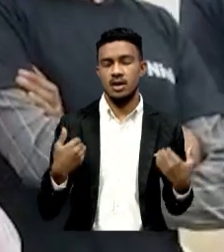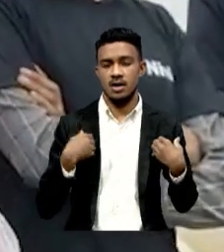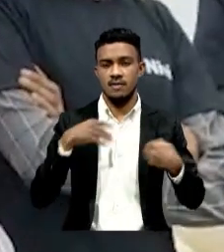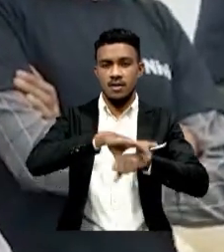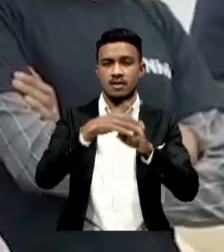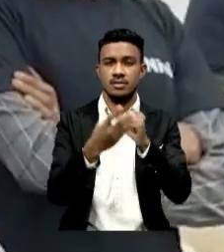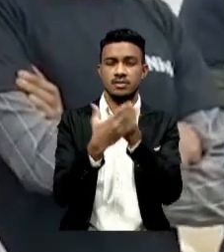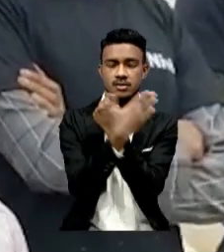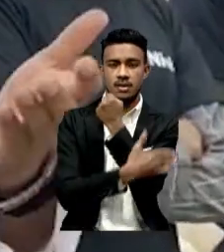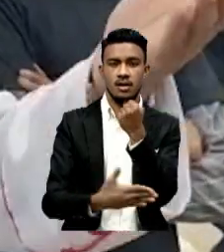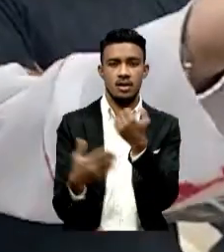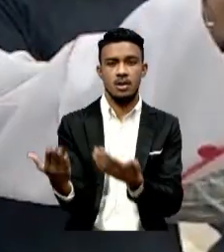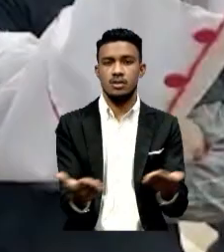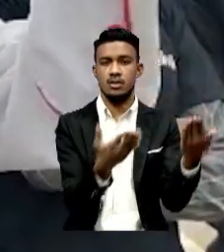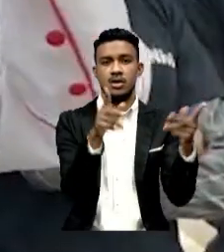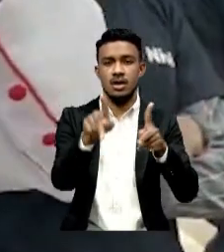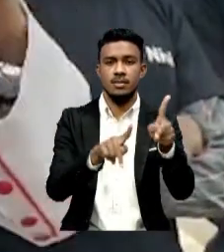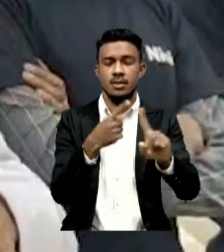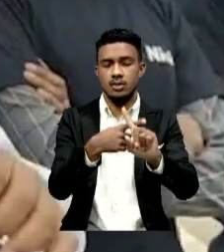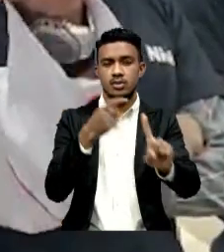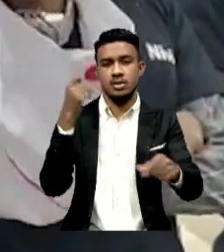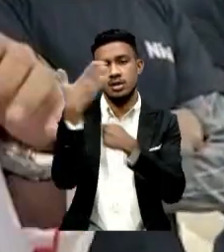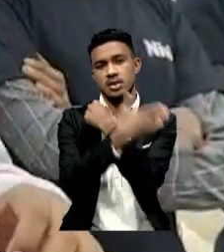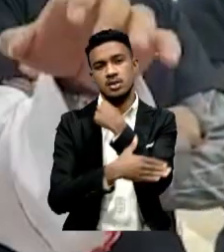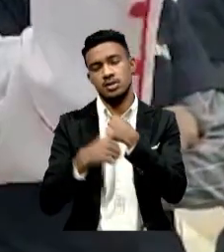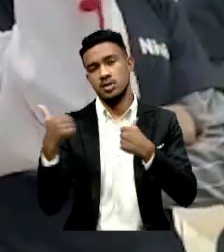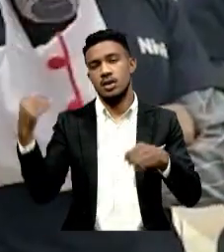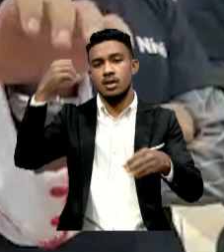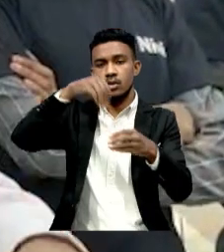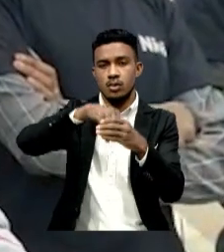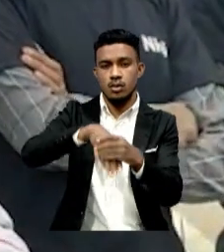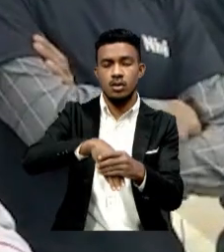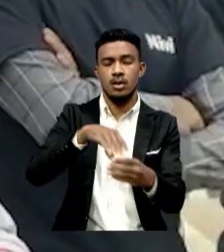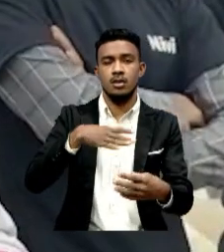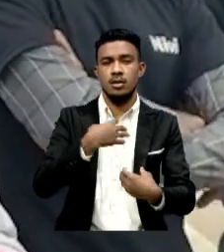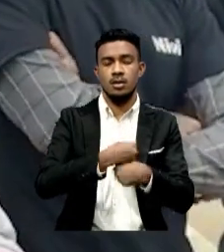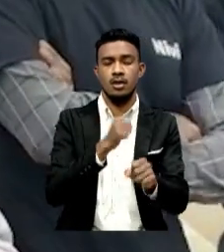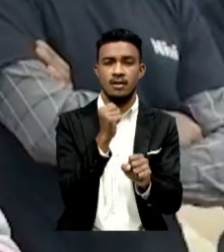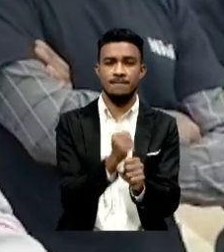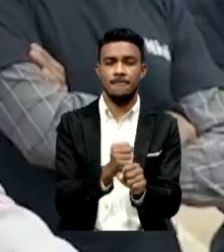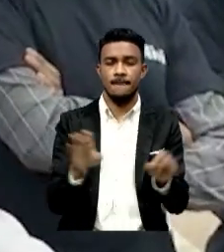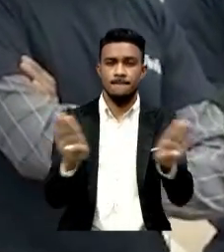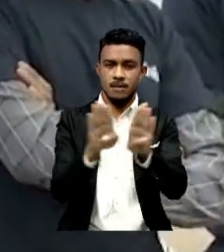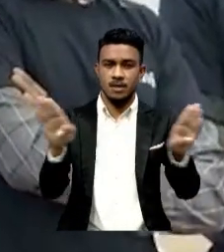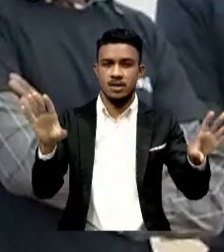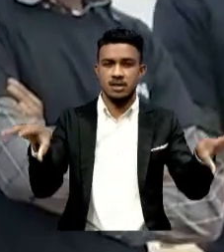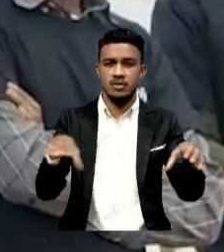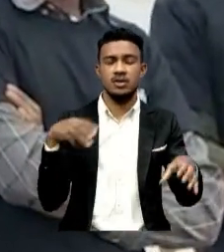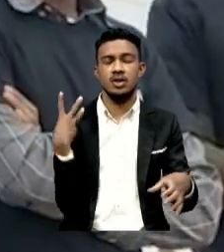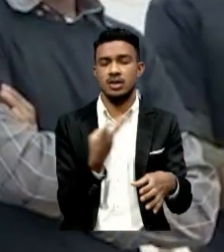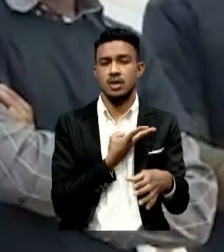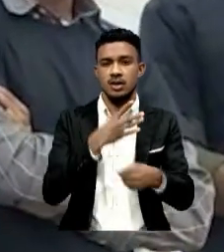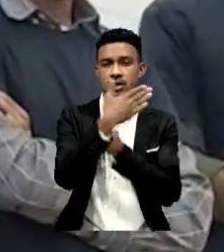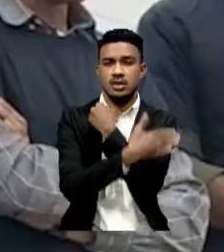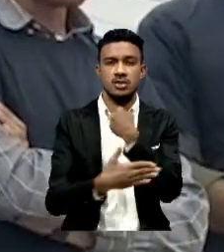lori investor sira e ma us liur at mai kuda no halo loke servis o ite ne rai laran teng